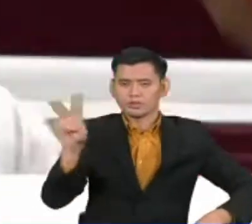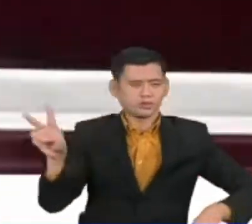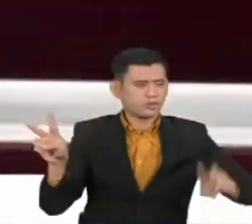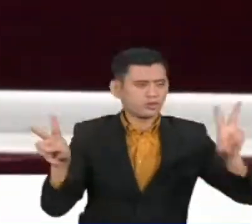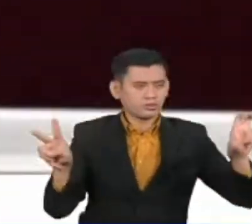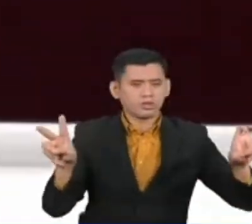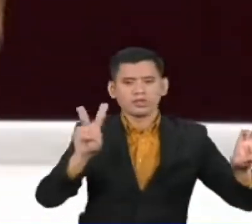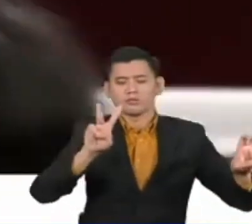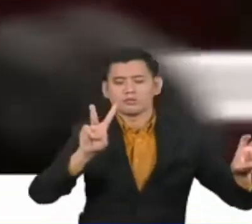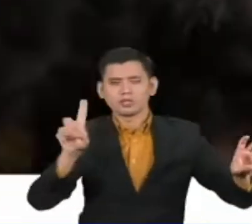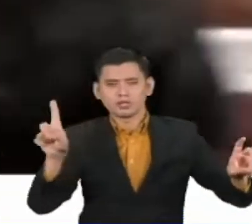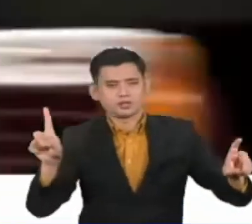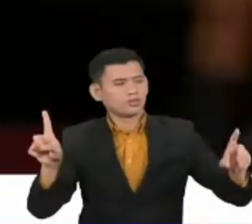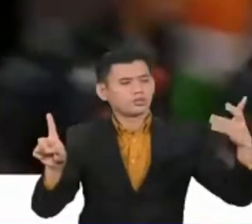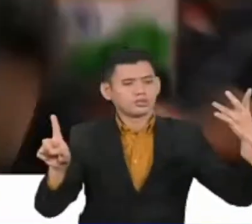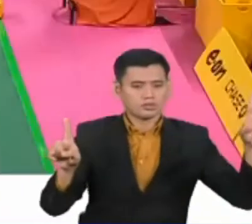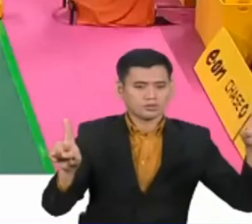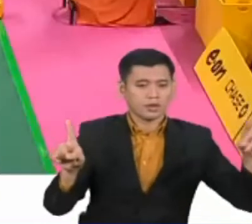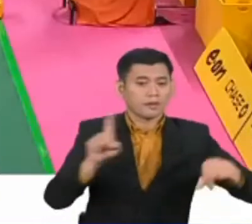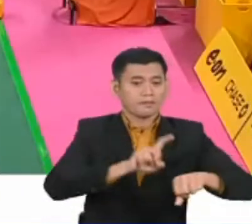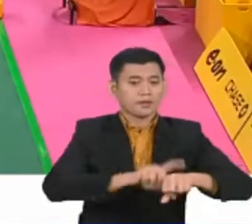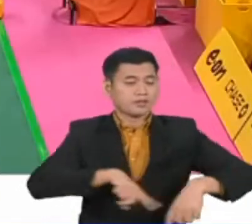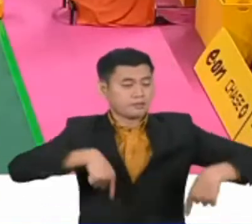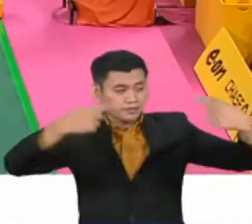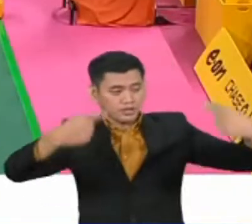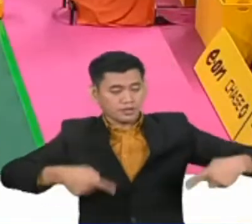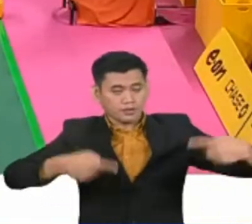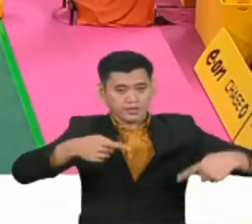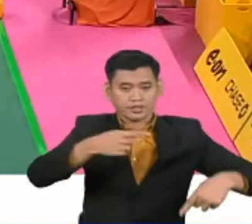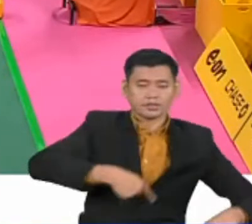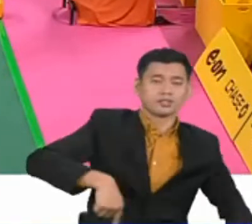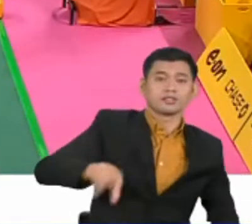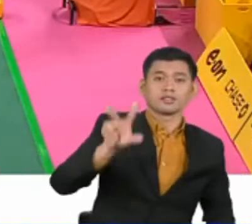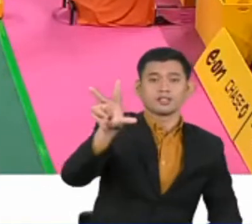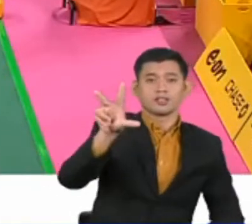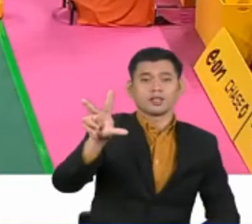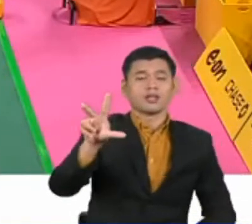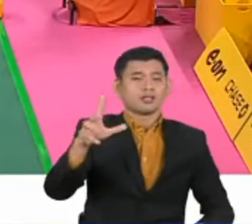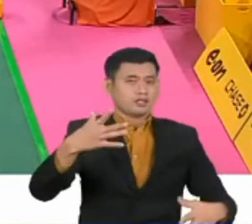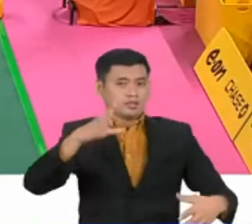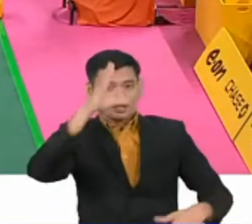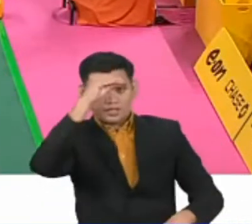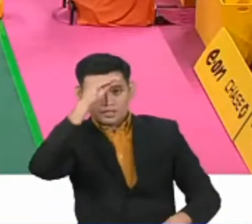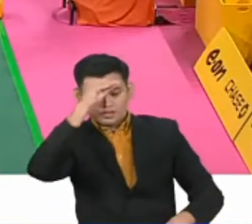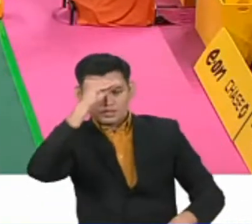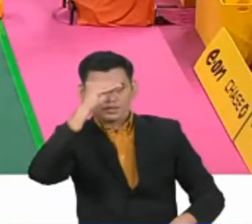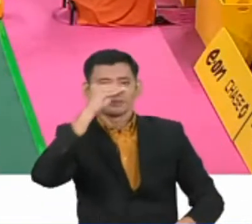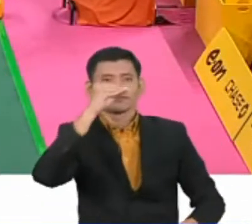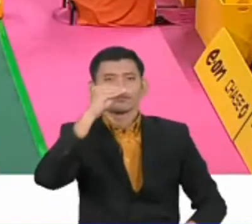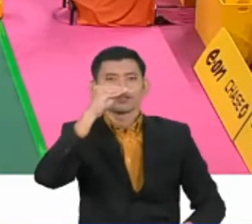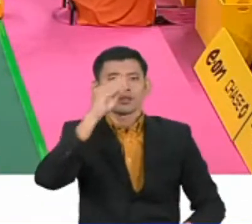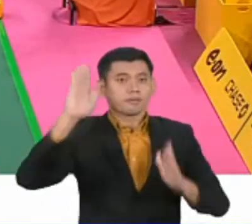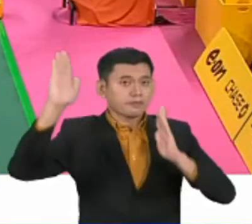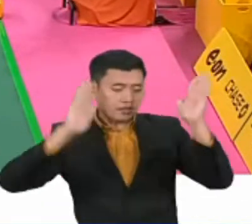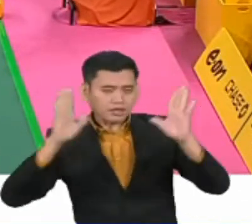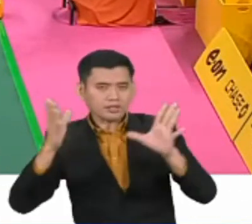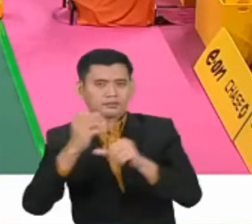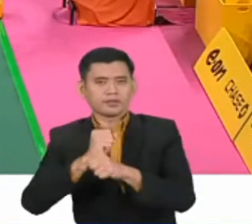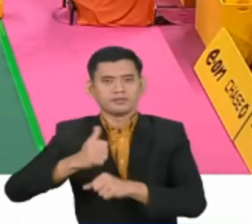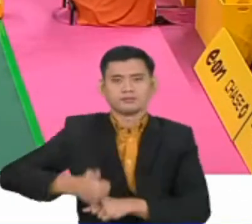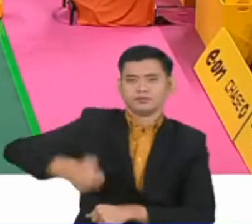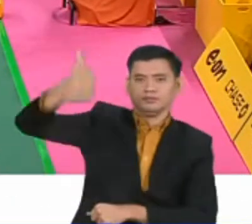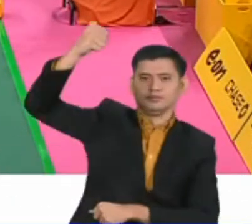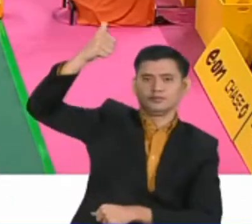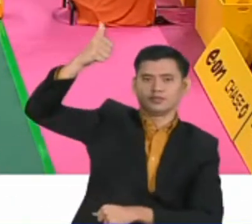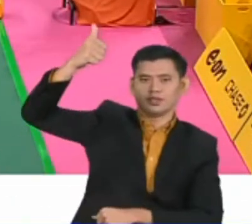dan 21-17. Dalam perlawanan ketiga, pemain perseorangan lelaki Eun Jin Yong kembali meletakkan Malaysia di depan menerusi kemenangan